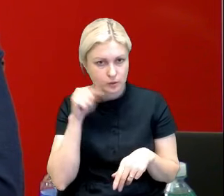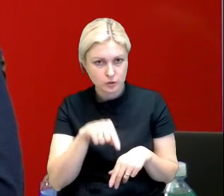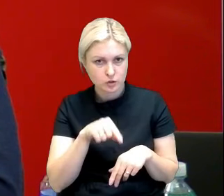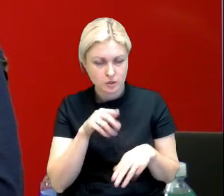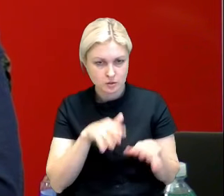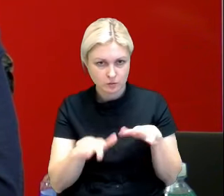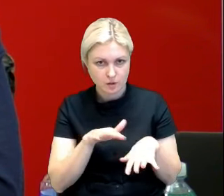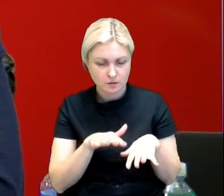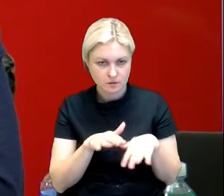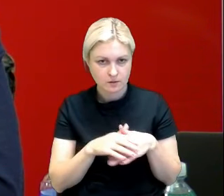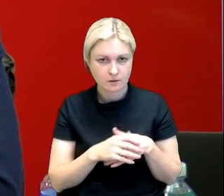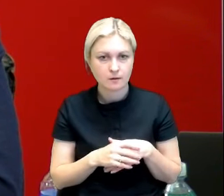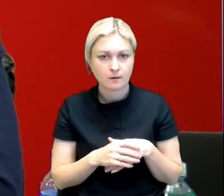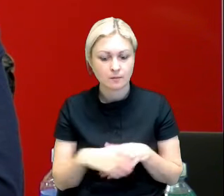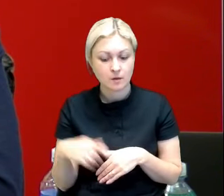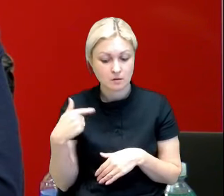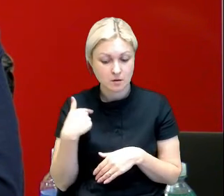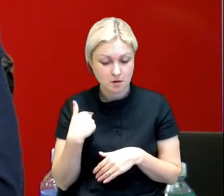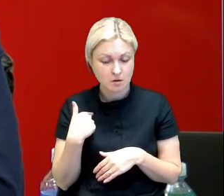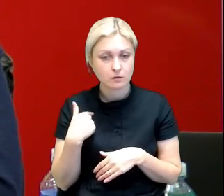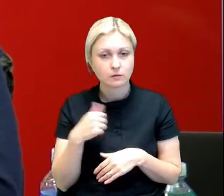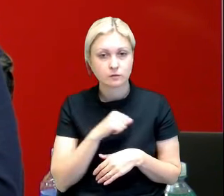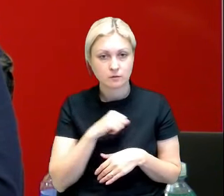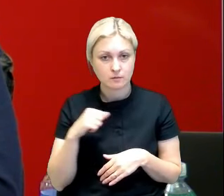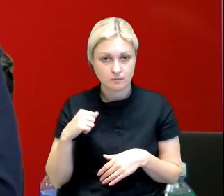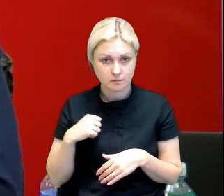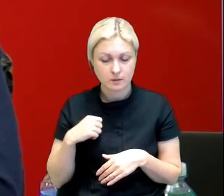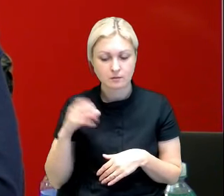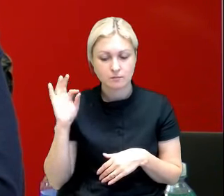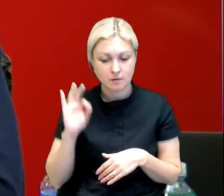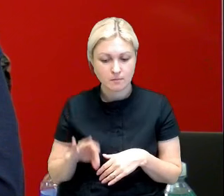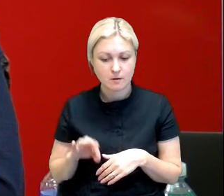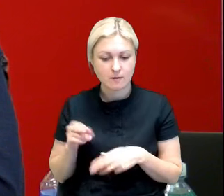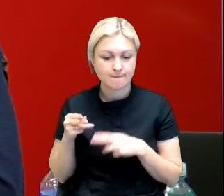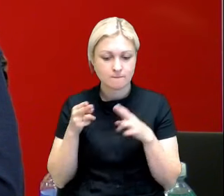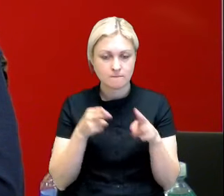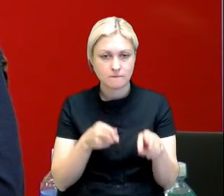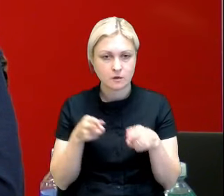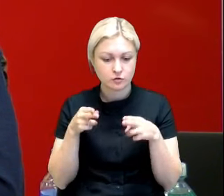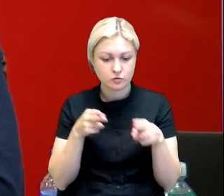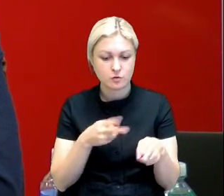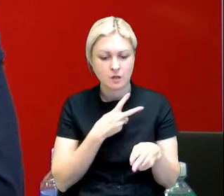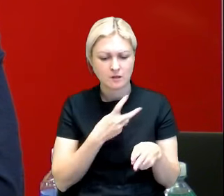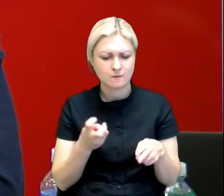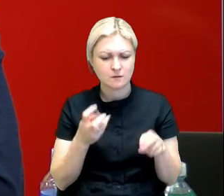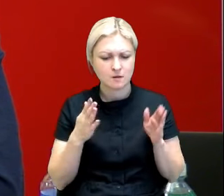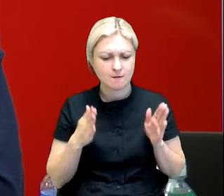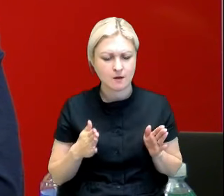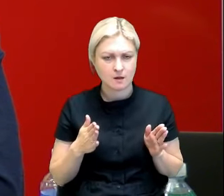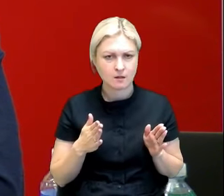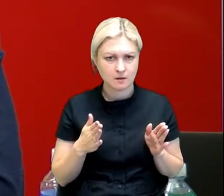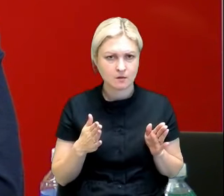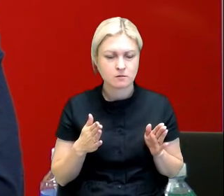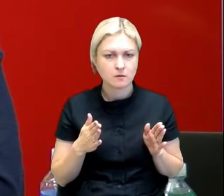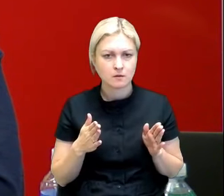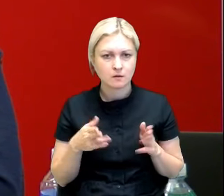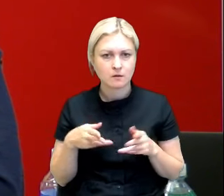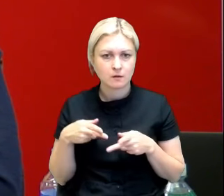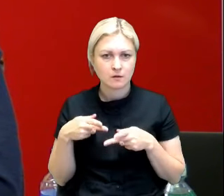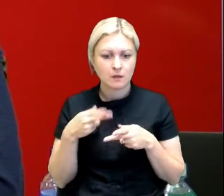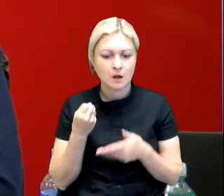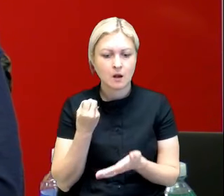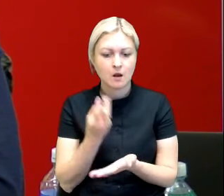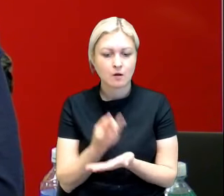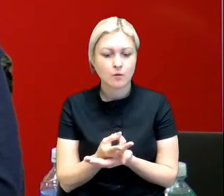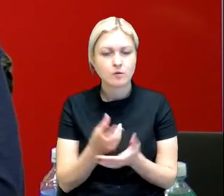aš turiu a pakankamai dažnus vizitus ypač paskutinių dviejų savaičių bėgyje iš ligoninės